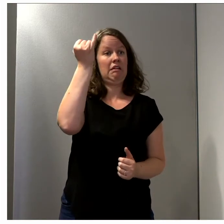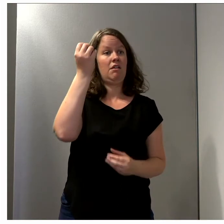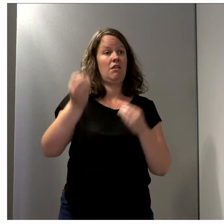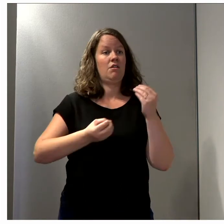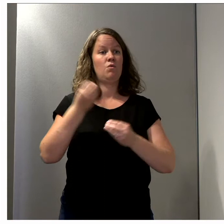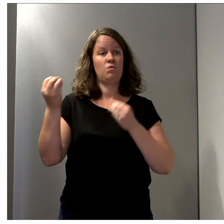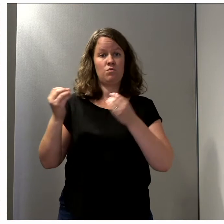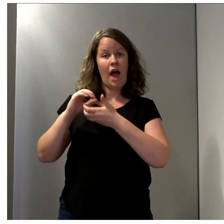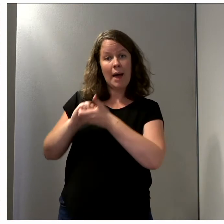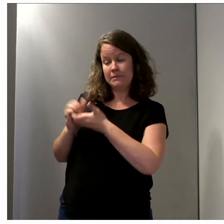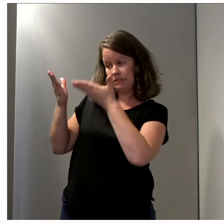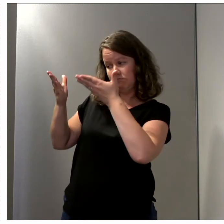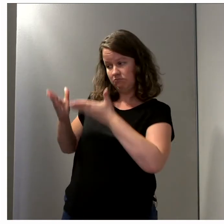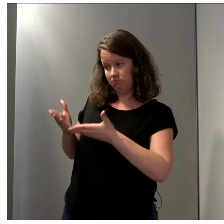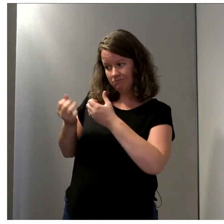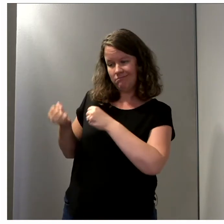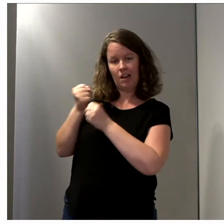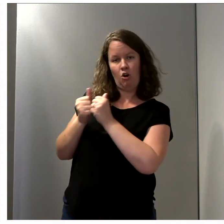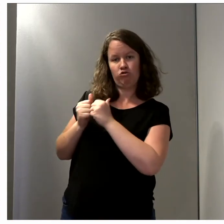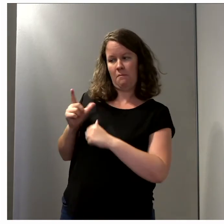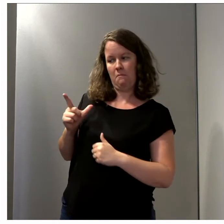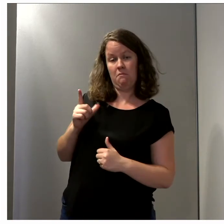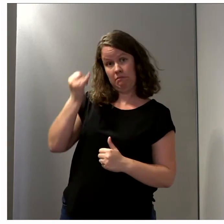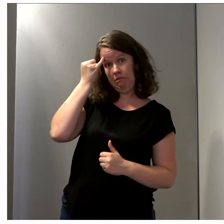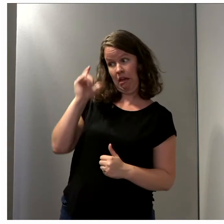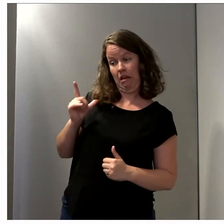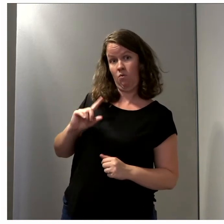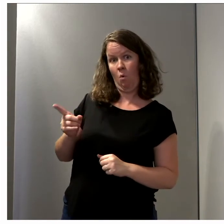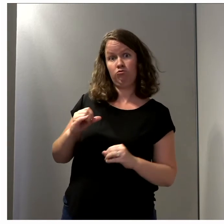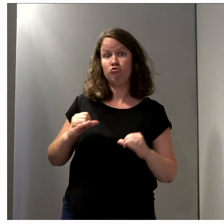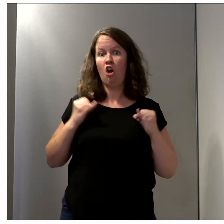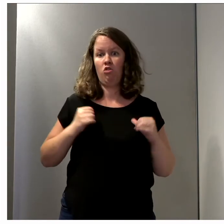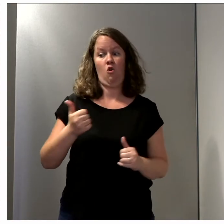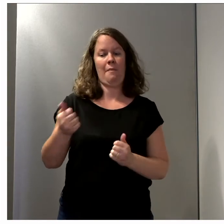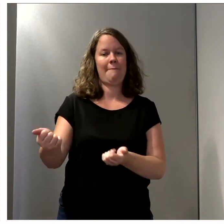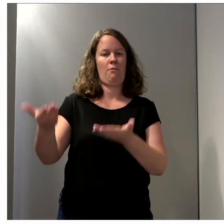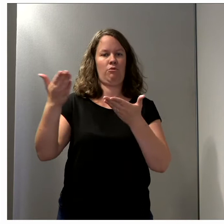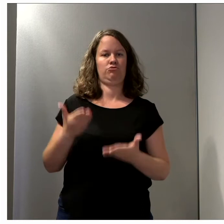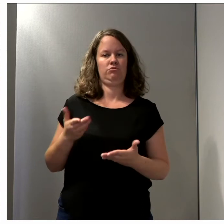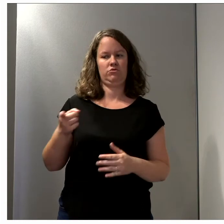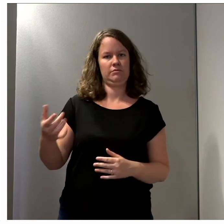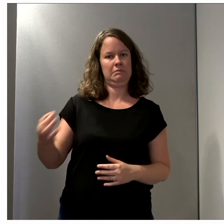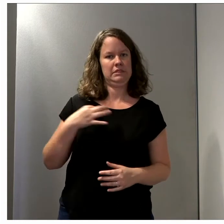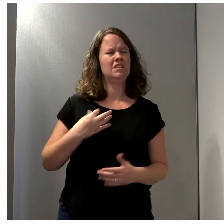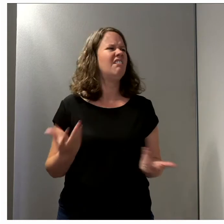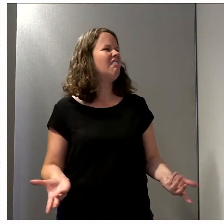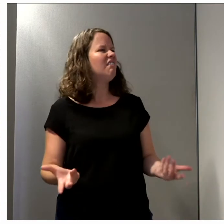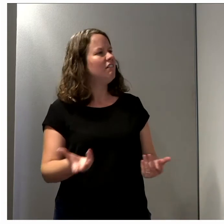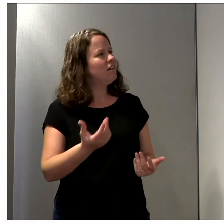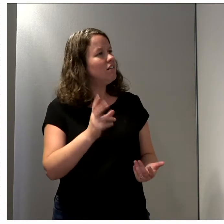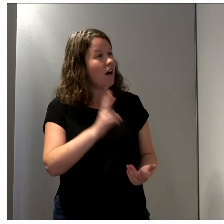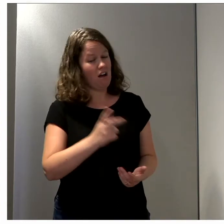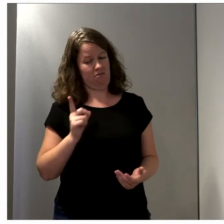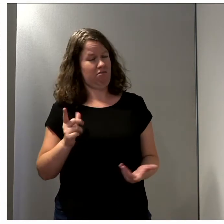qui est cofondatrice, mais à l'initiative des jeunes. Ce sont les jeunes qui sont venus nous dire « Estelle, Françoise, nous,